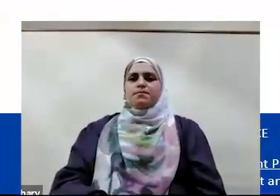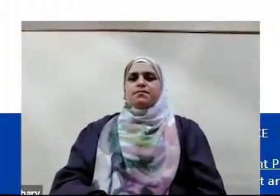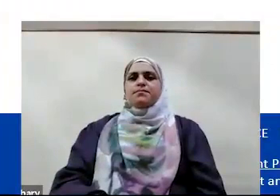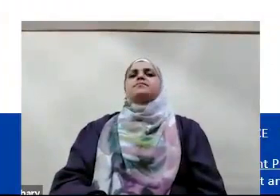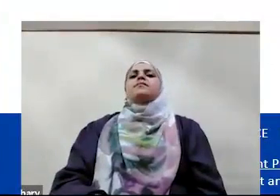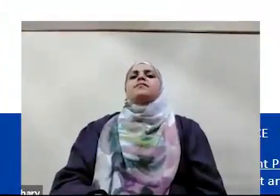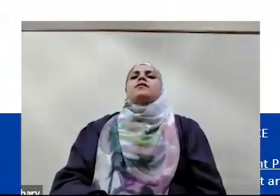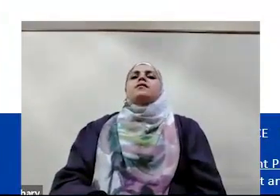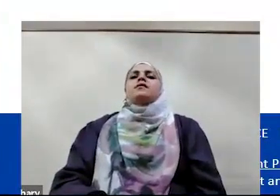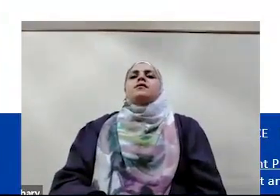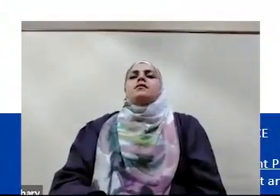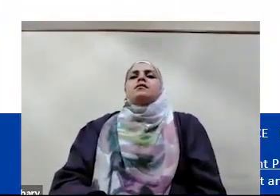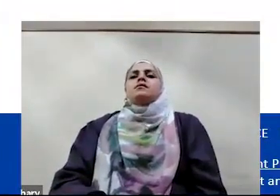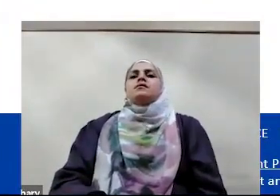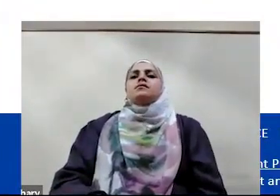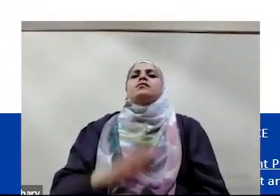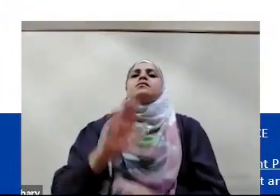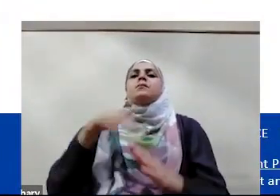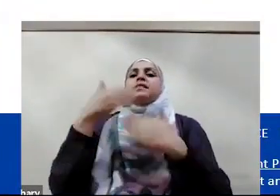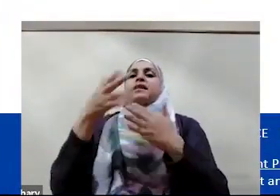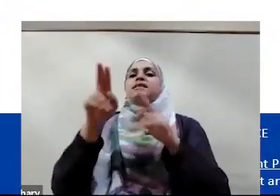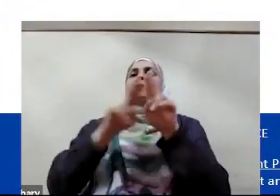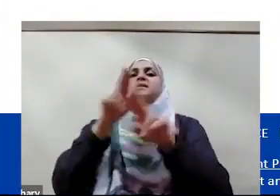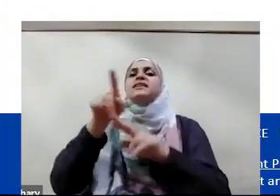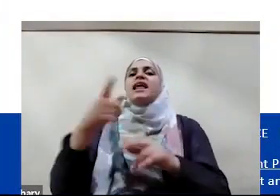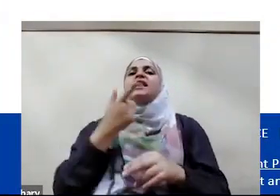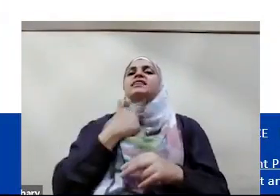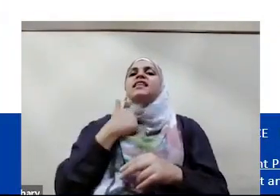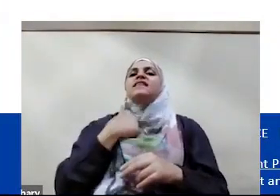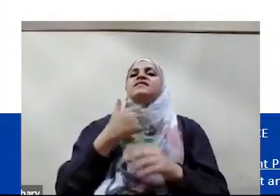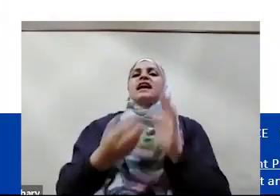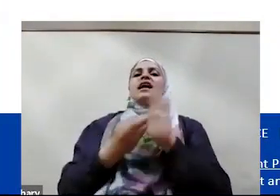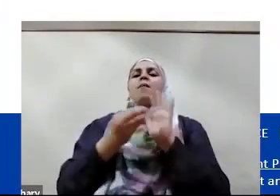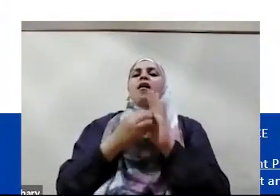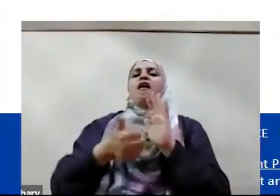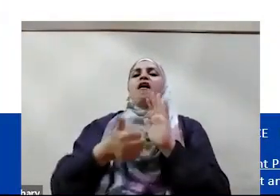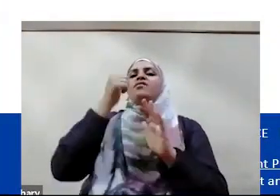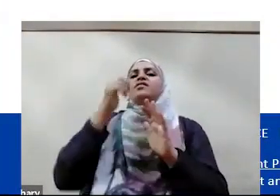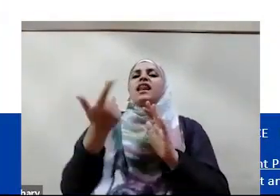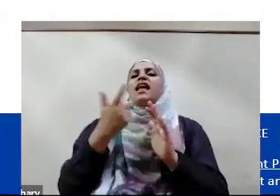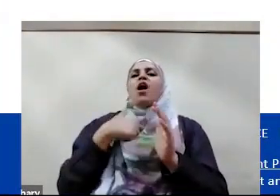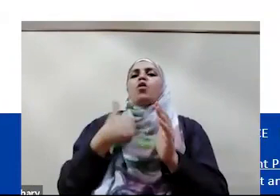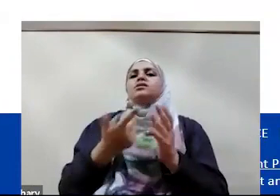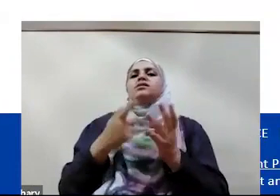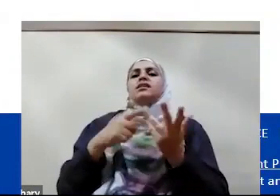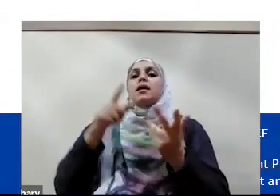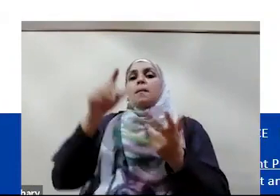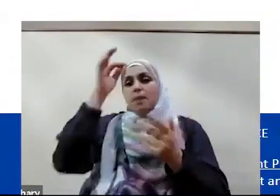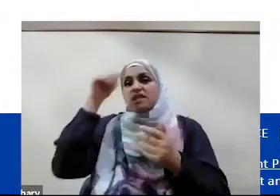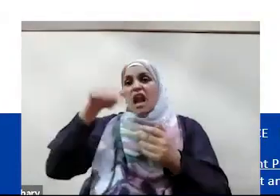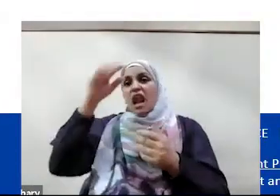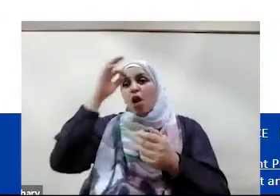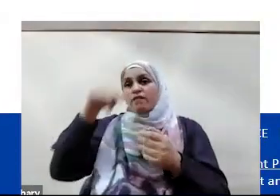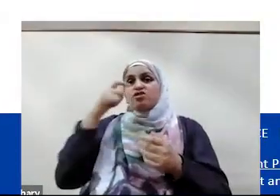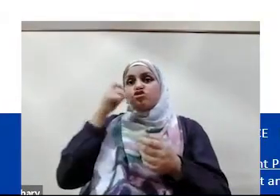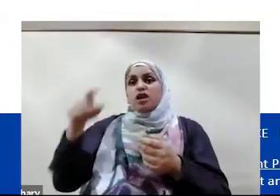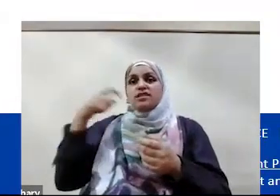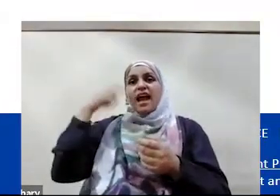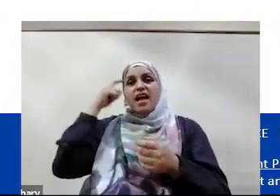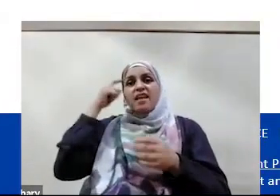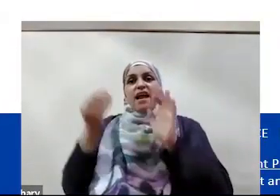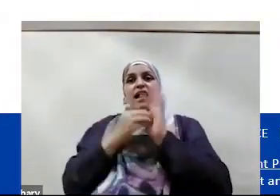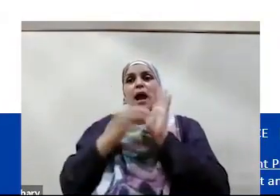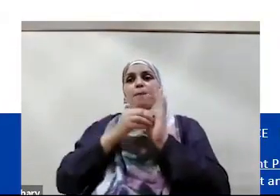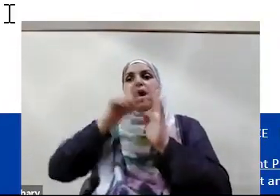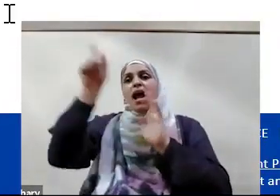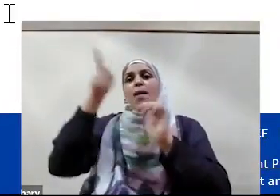بعد كده بيسألكوا لو عندكم تفضيلات في الجامعات، فلو حد عمل أي بحث عن الجامعات، عارف مثلا جامعة معينة عايز